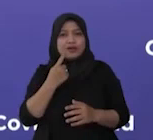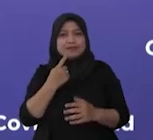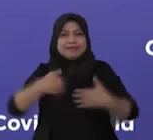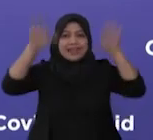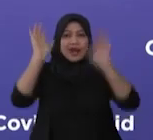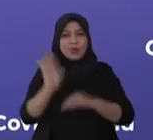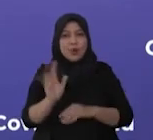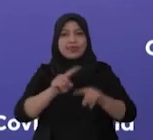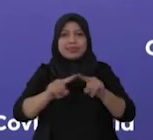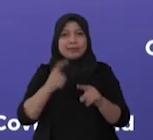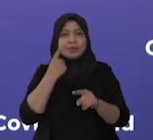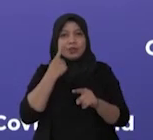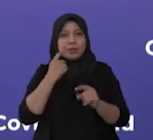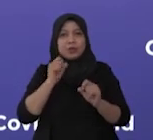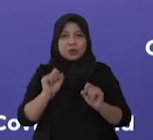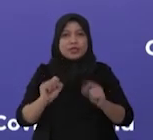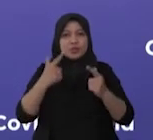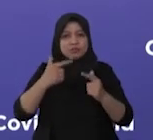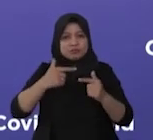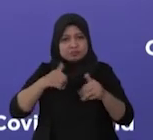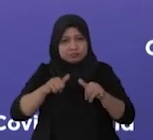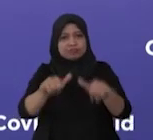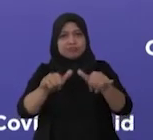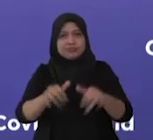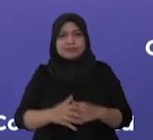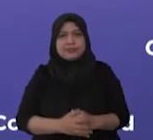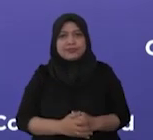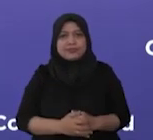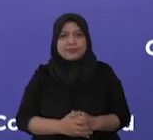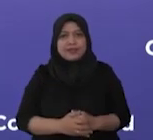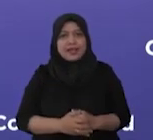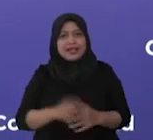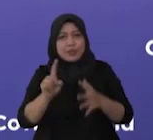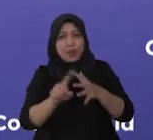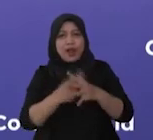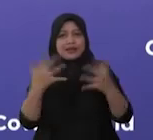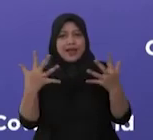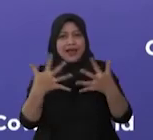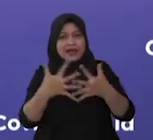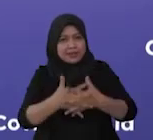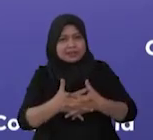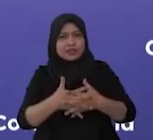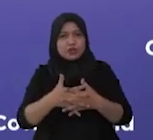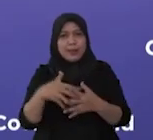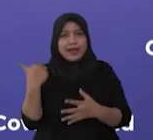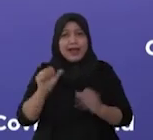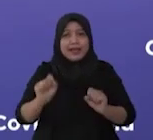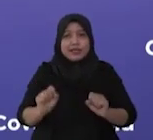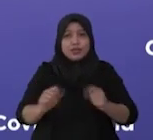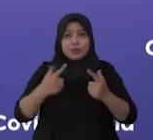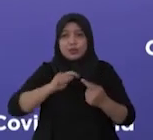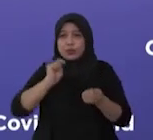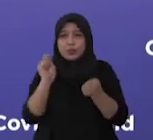menyerah berdamai bukan menyerah tetapi kita harus beradaptasi untuk merubah pola hidup kita